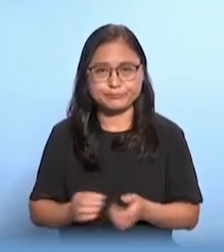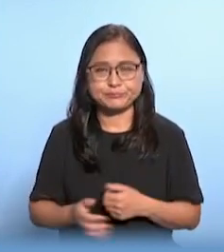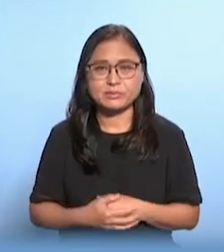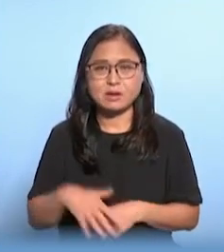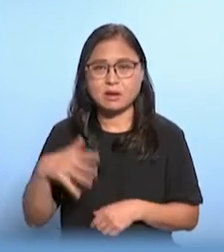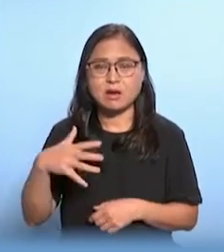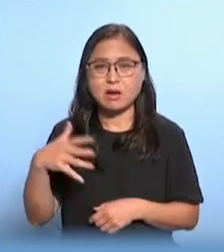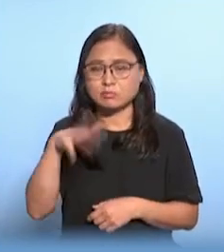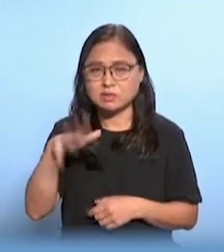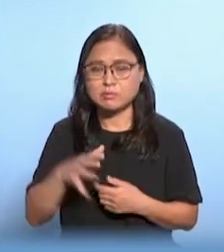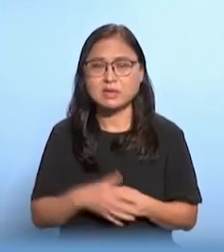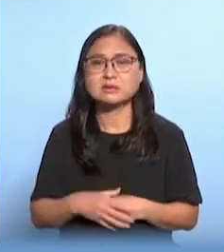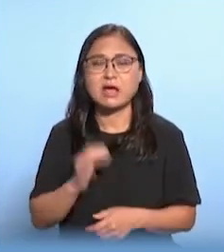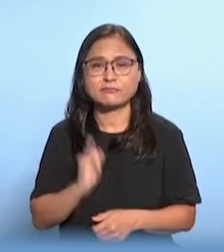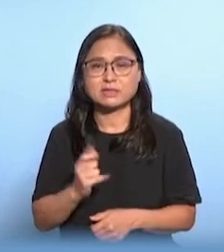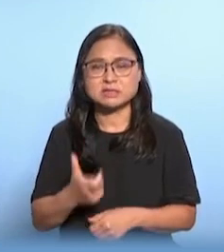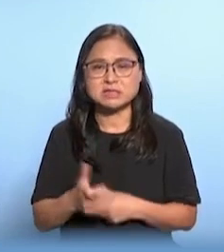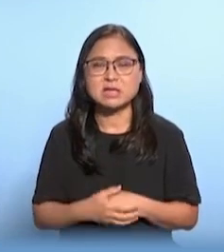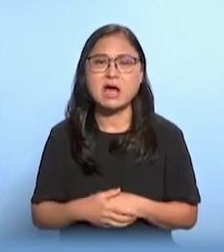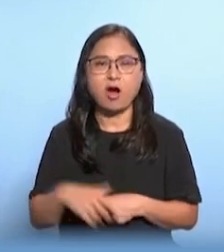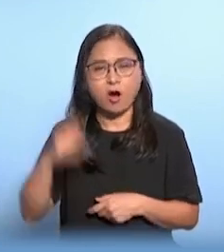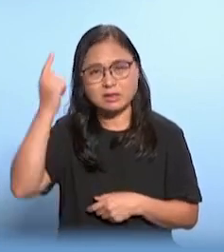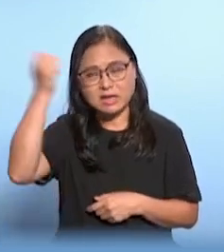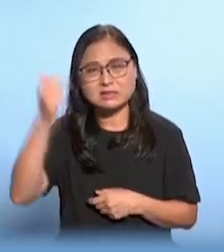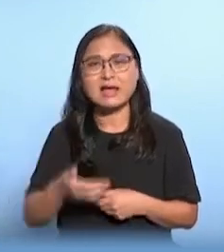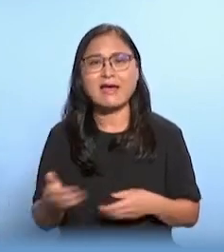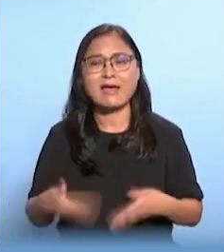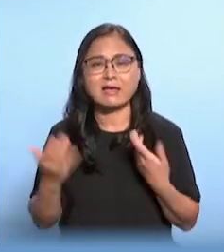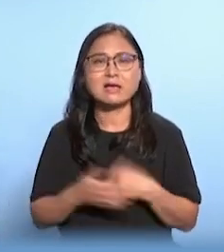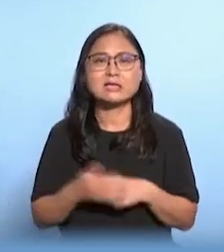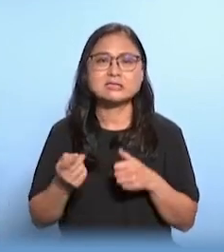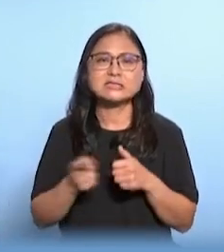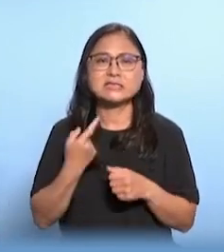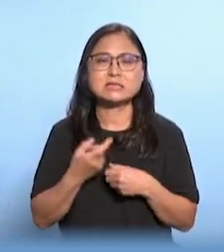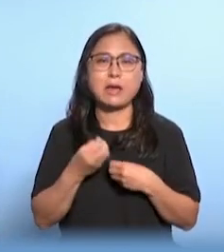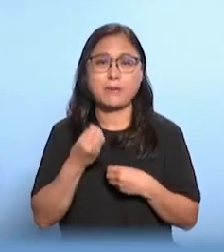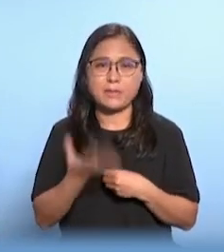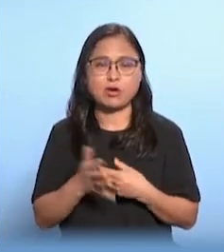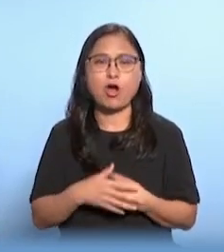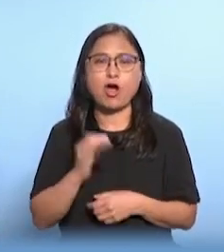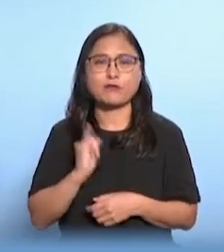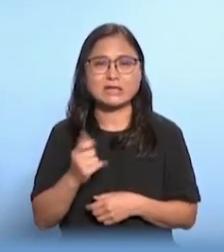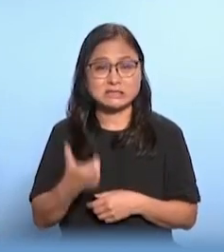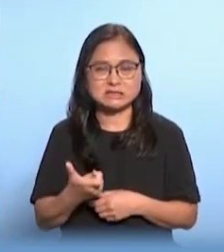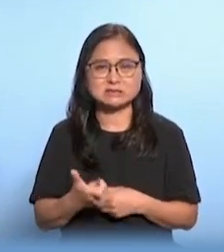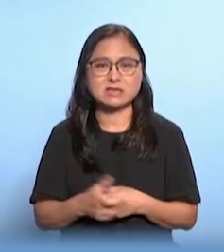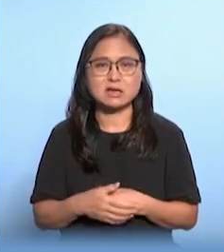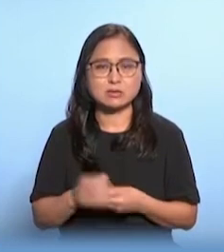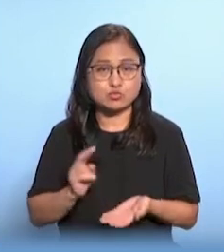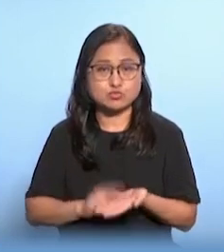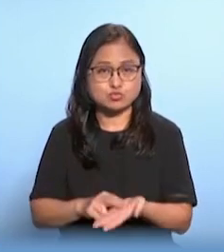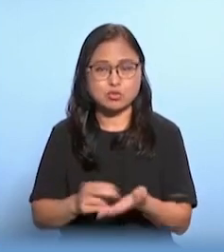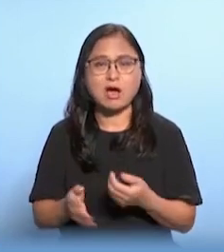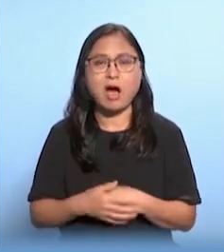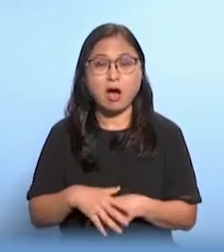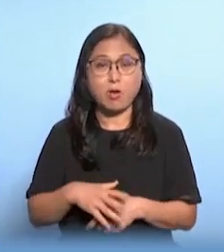一个执法的弹性，对于轻微的个案可以先至是给一个罚款的通知书，屡犯者可以给重